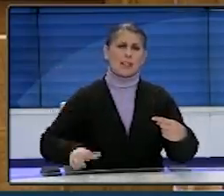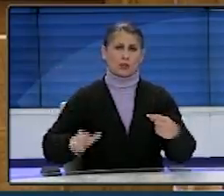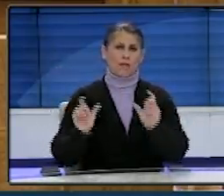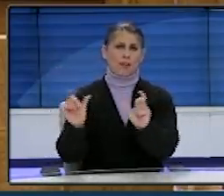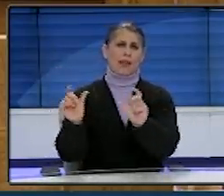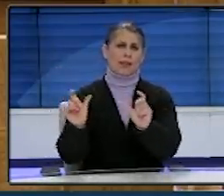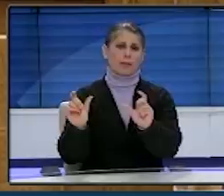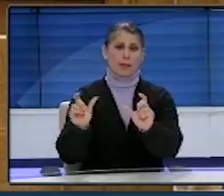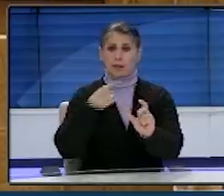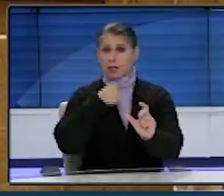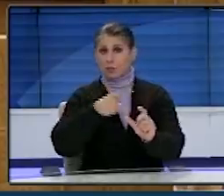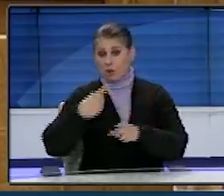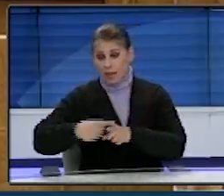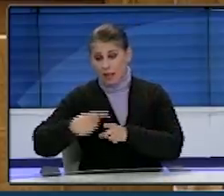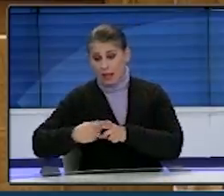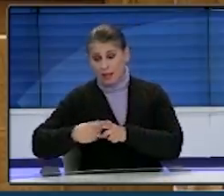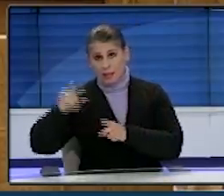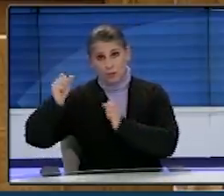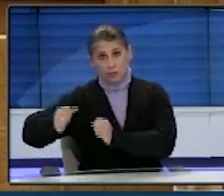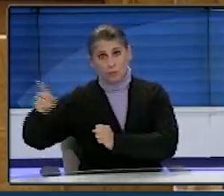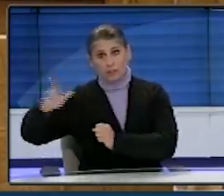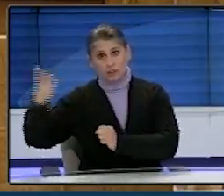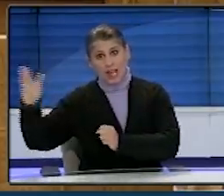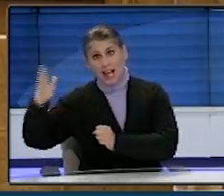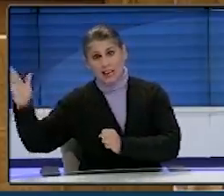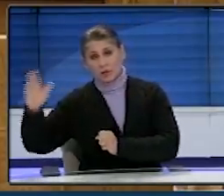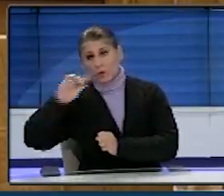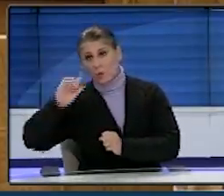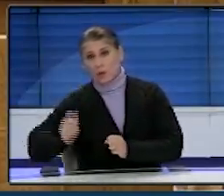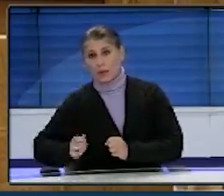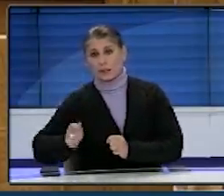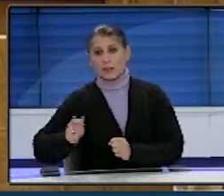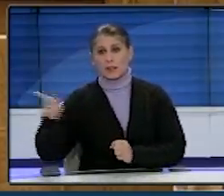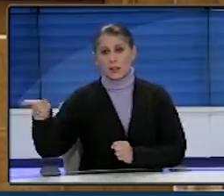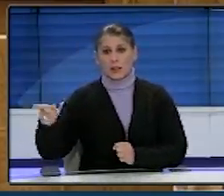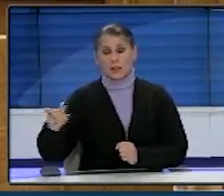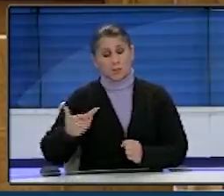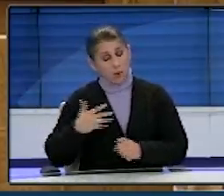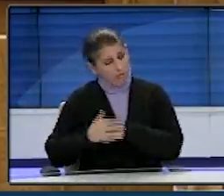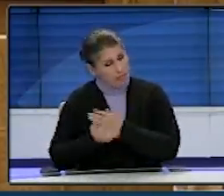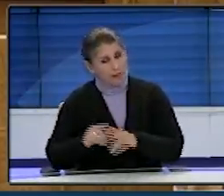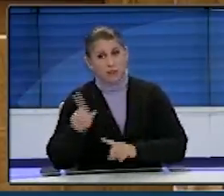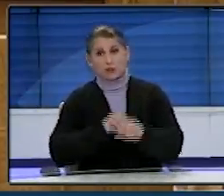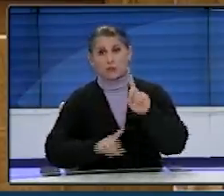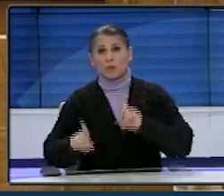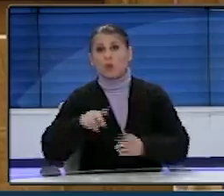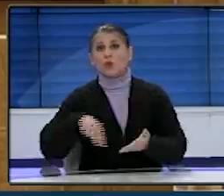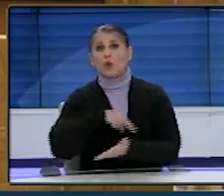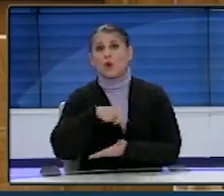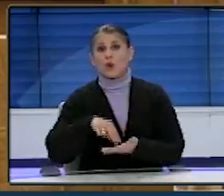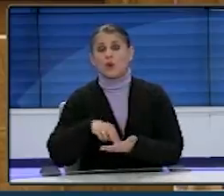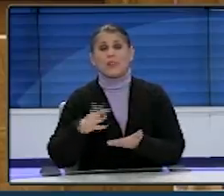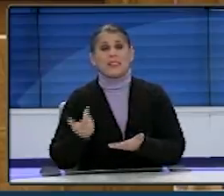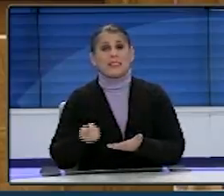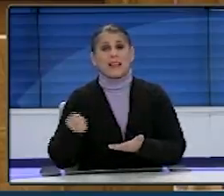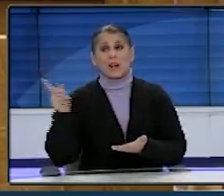πούν οι Έλληνες ομογενείς, κύριε Δένδια, της Ανατολικής Ουκρανίας, για τους οποίους κόπτεστε, ποιος είναι ο ρόλος και